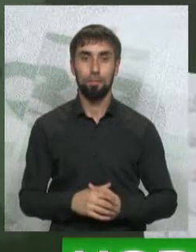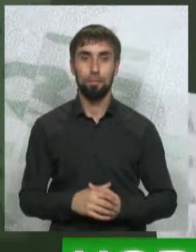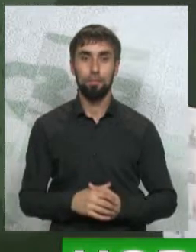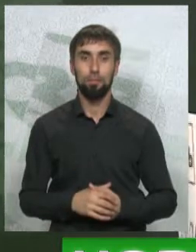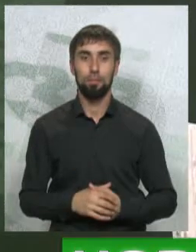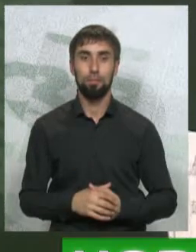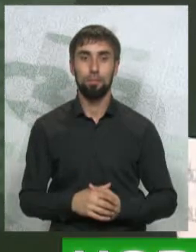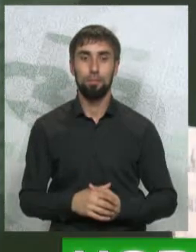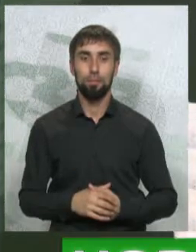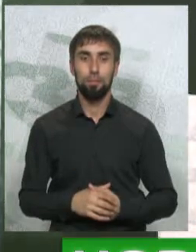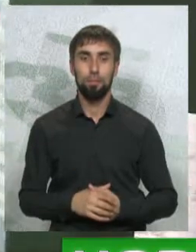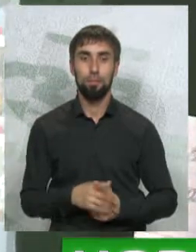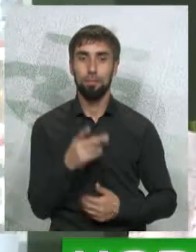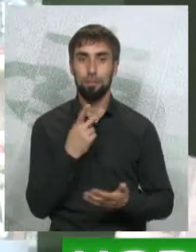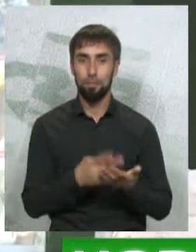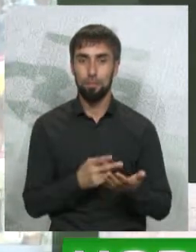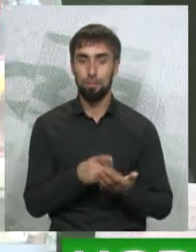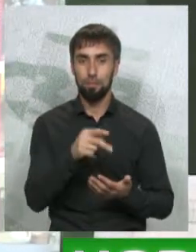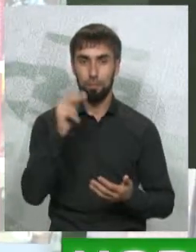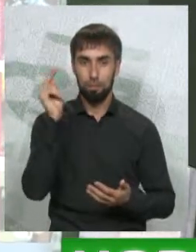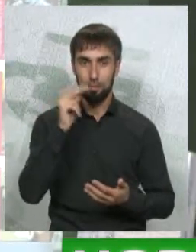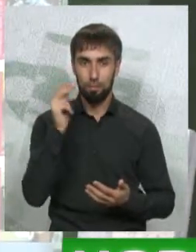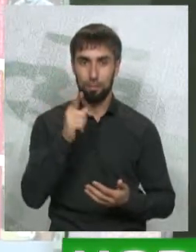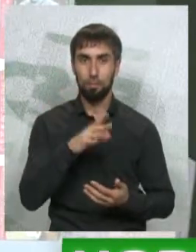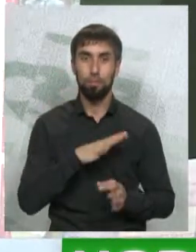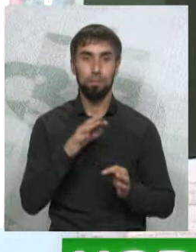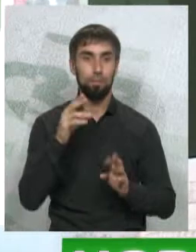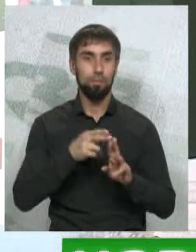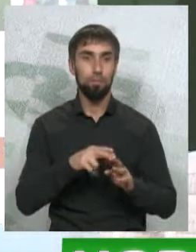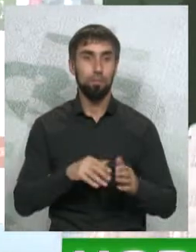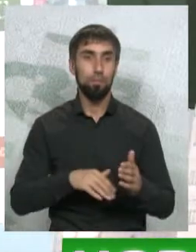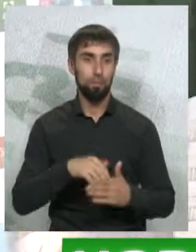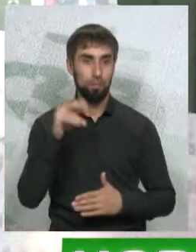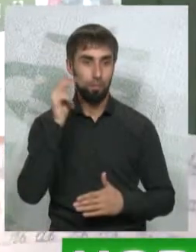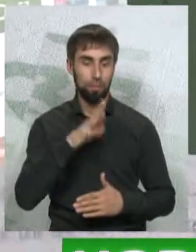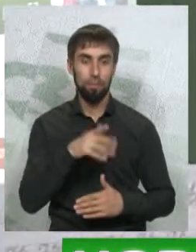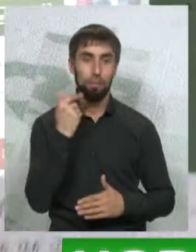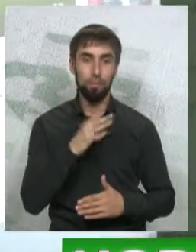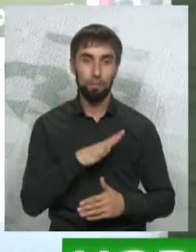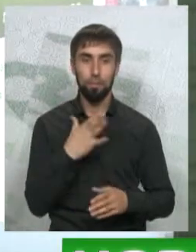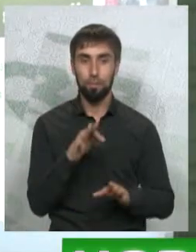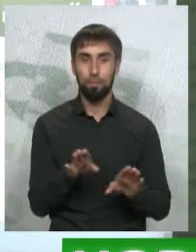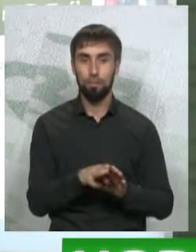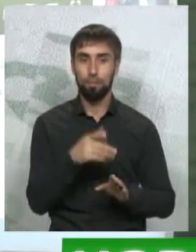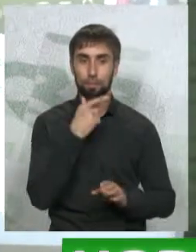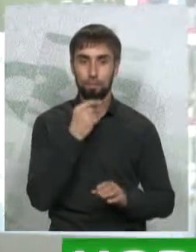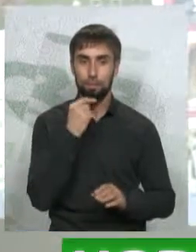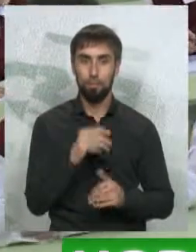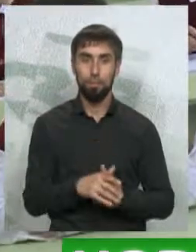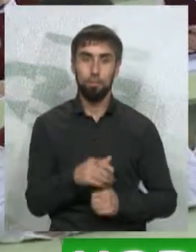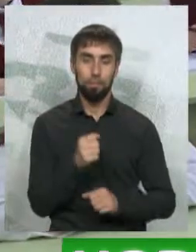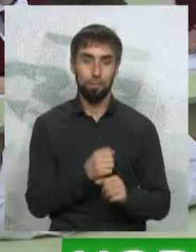أجل أش عندي جدو ألب جدي جنيش سغياز دي شو عمو دوش خوز غياز دي عمو دوش يمك خوز غير